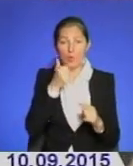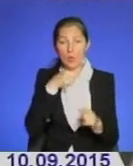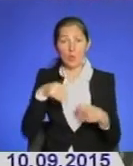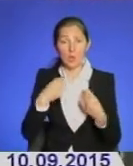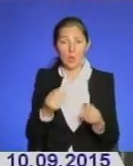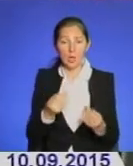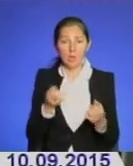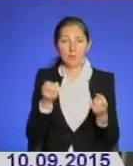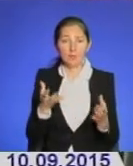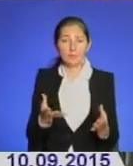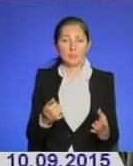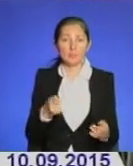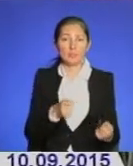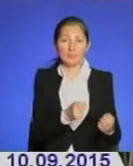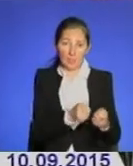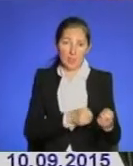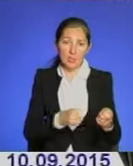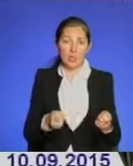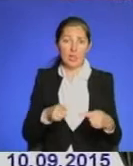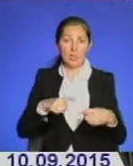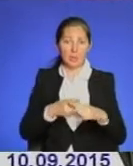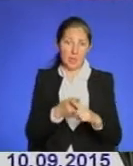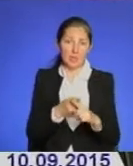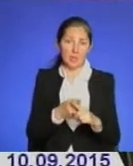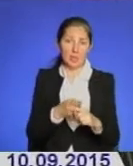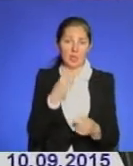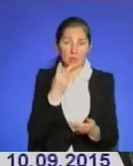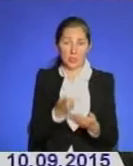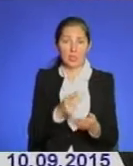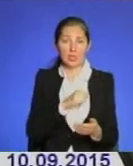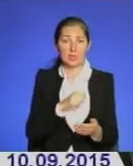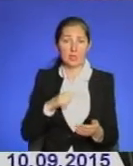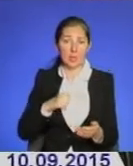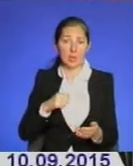ж зброя, техніка, от, бачите самі,